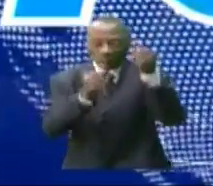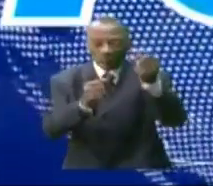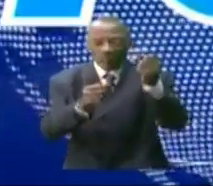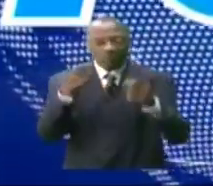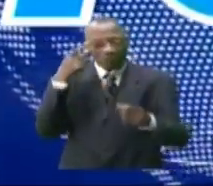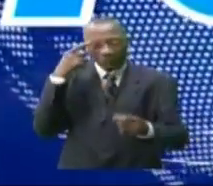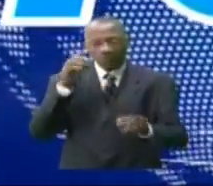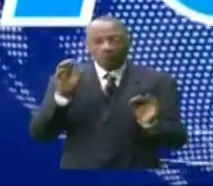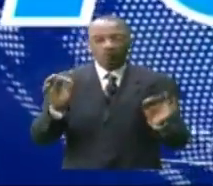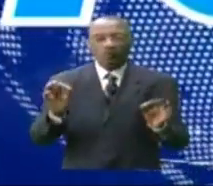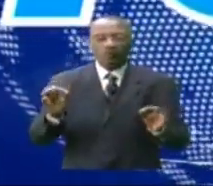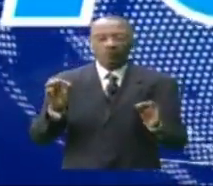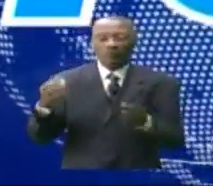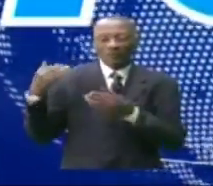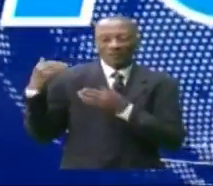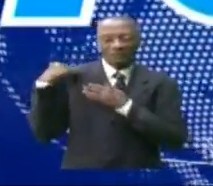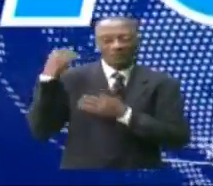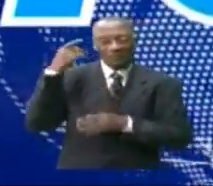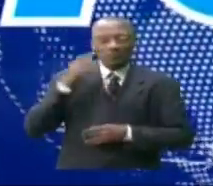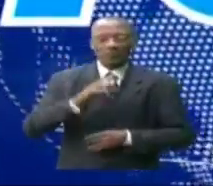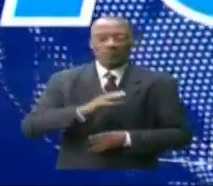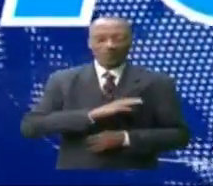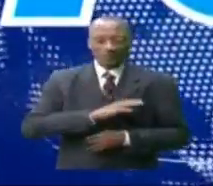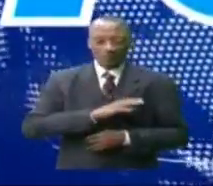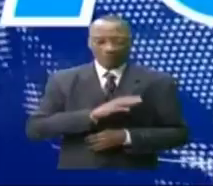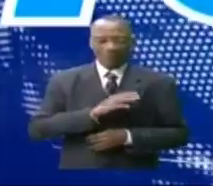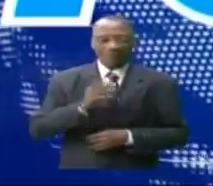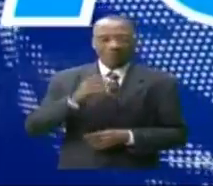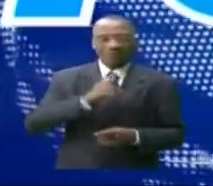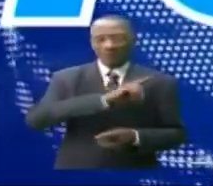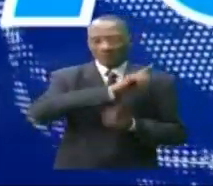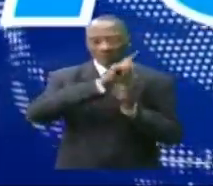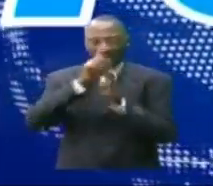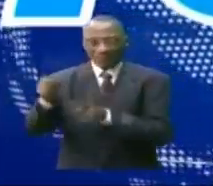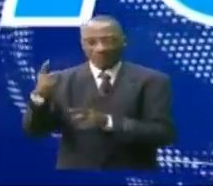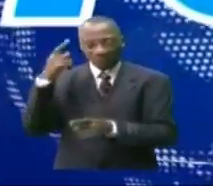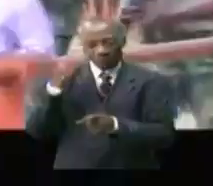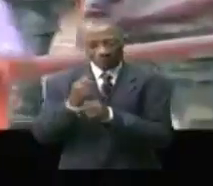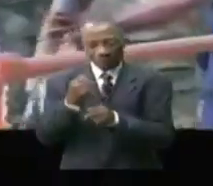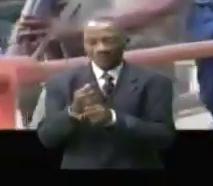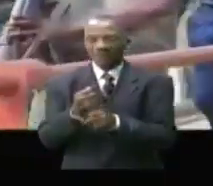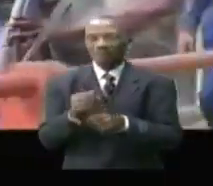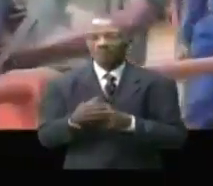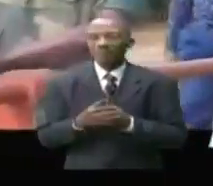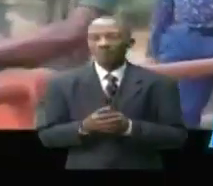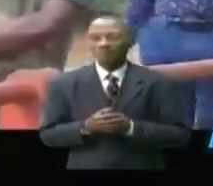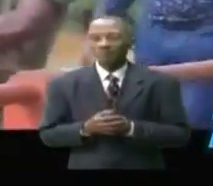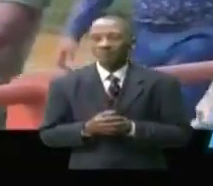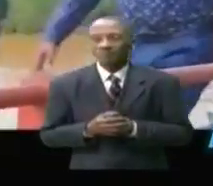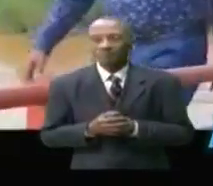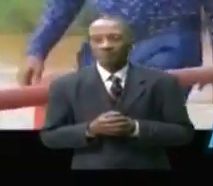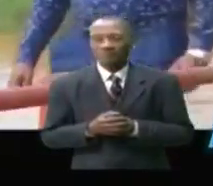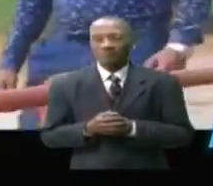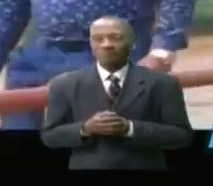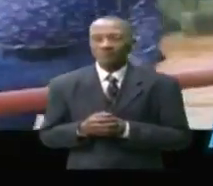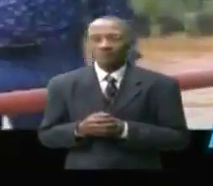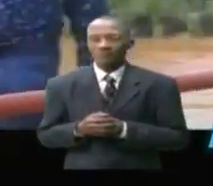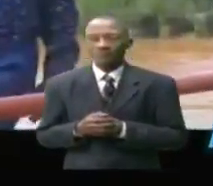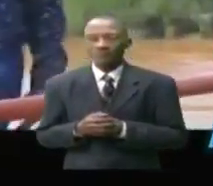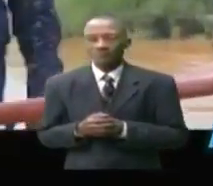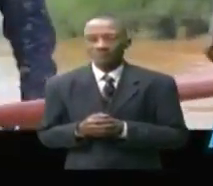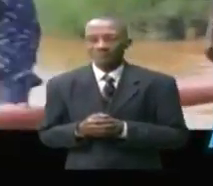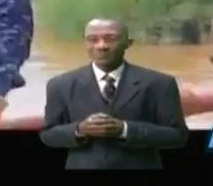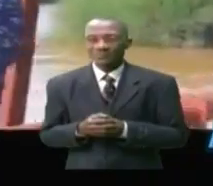éviter toute exertion contre la population civile et autres symboles de l'État. Retour en image. L'administration militaire sous le commandement